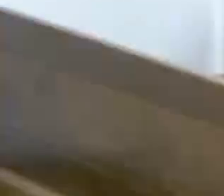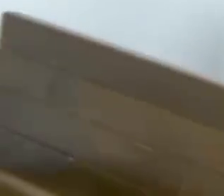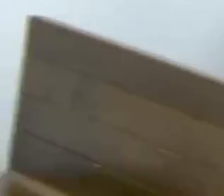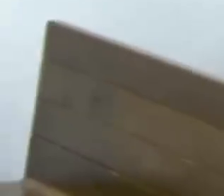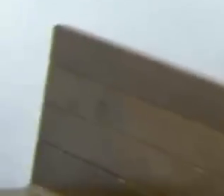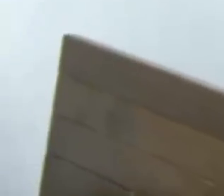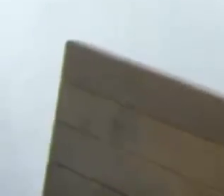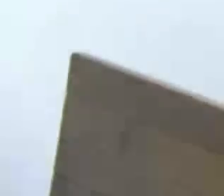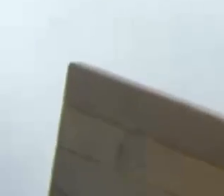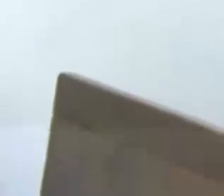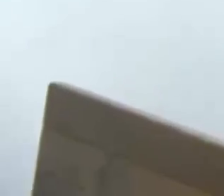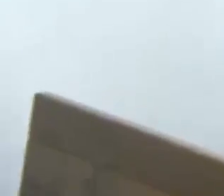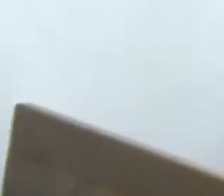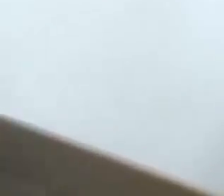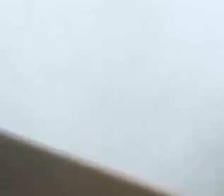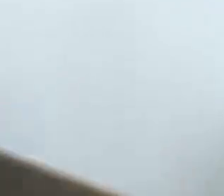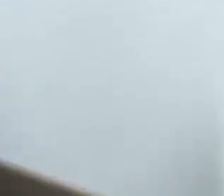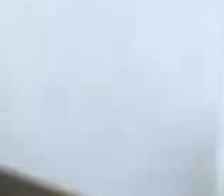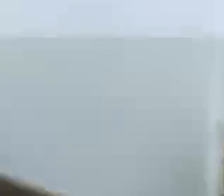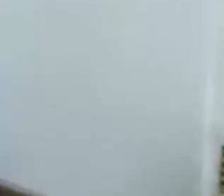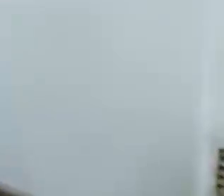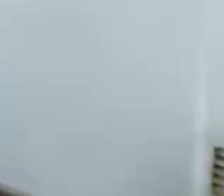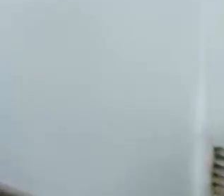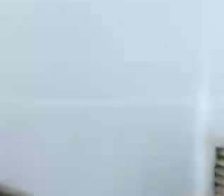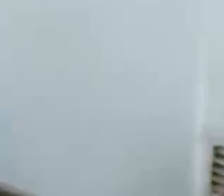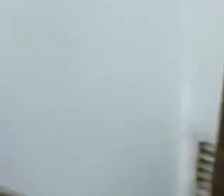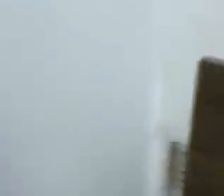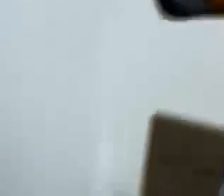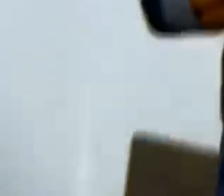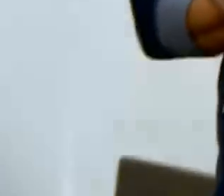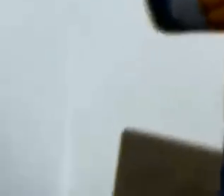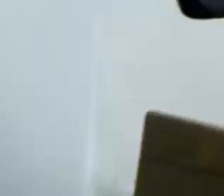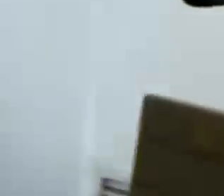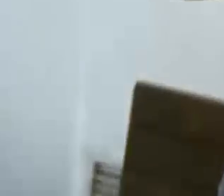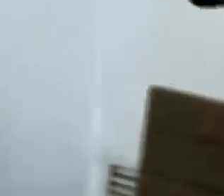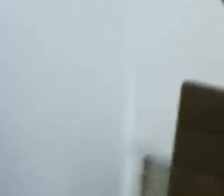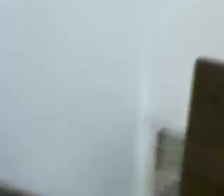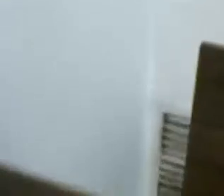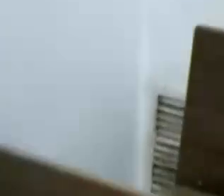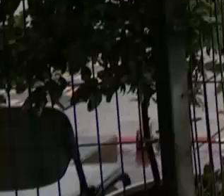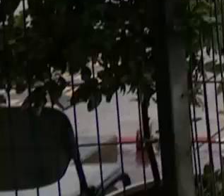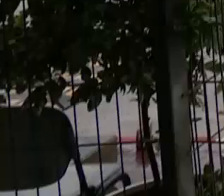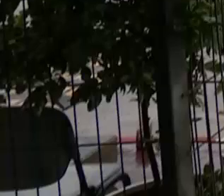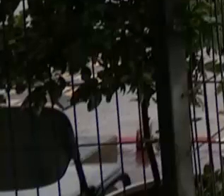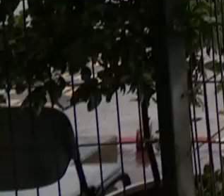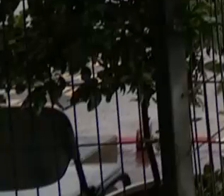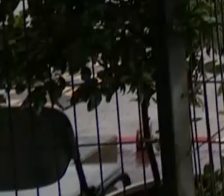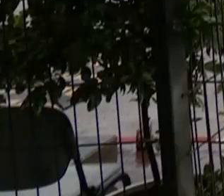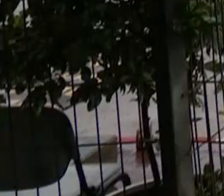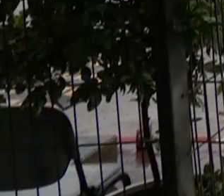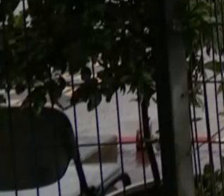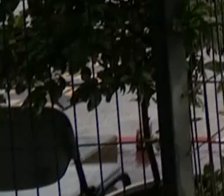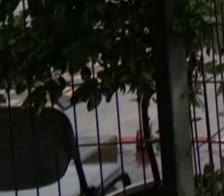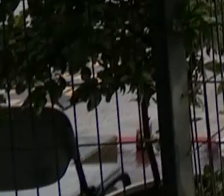החמורה. החשד, מינוי שופטים, תמורת שוחד. בית משפט השלום בתל אביב שחרר ערב את נווה בתנאים מקבילים,